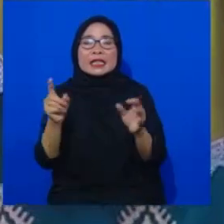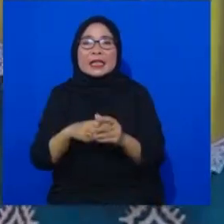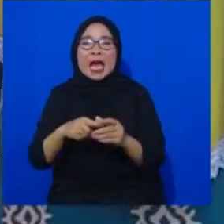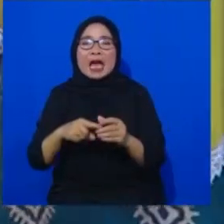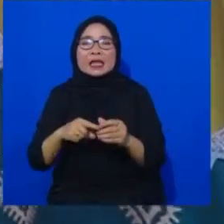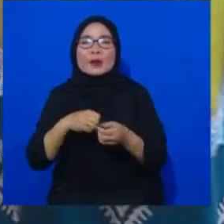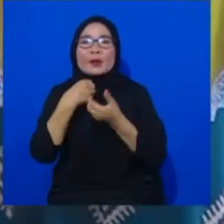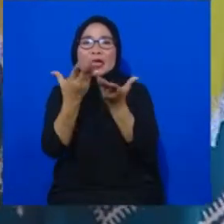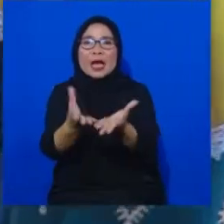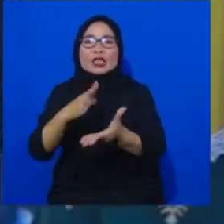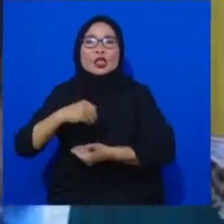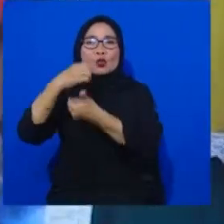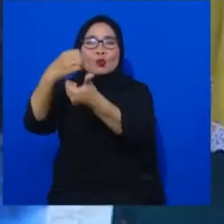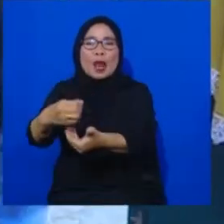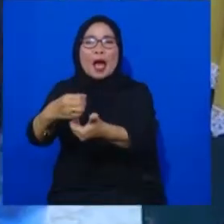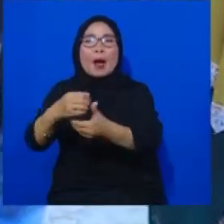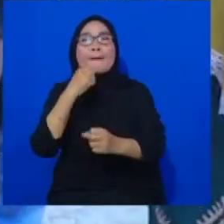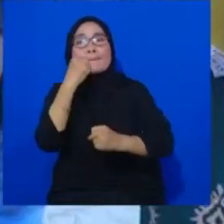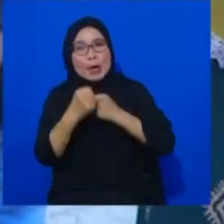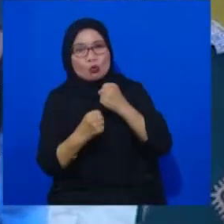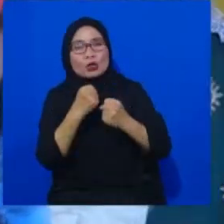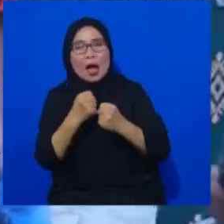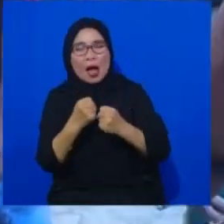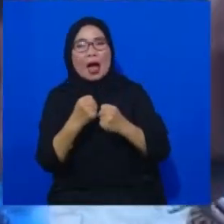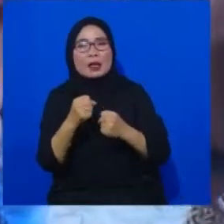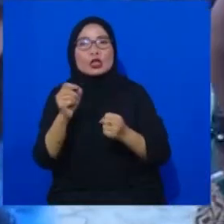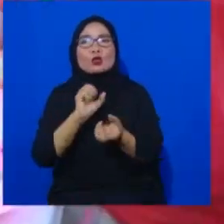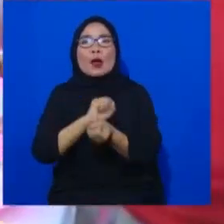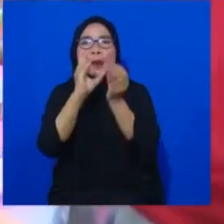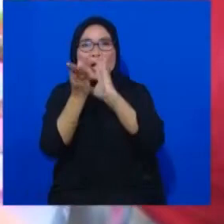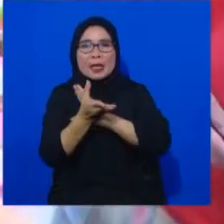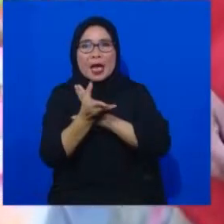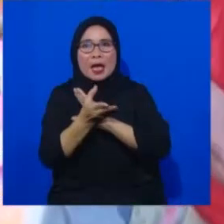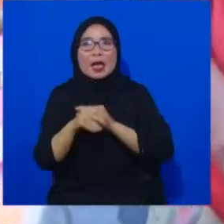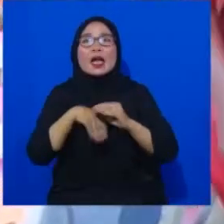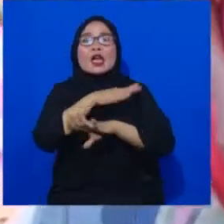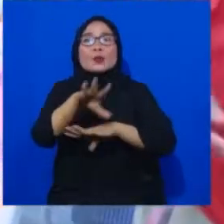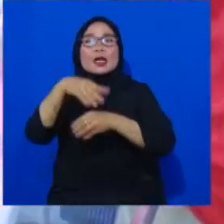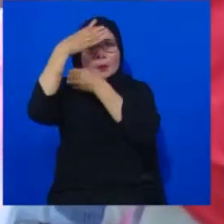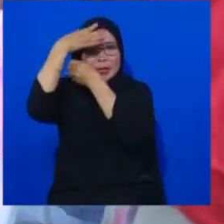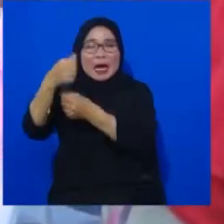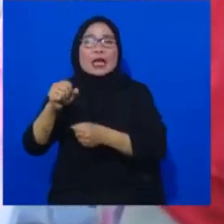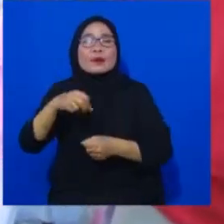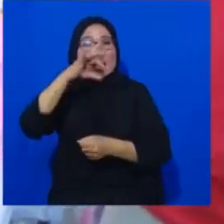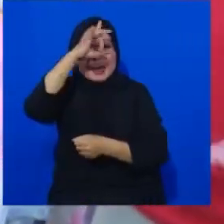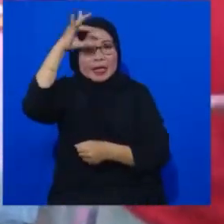sejumlah pengusaha di Surabaya. Dengan adanya stan warung makan gratis ini diharapkan bisa menginspirasi